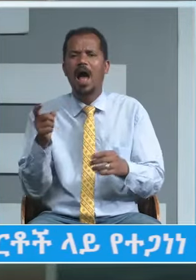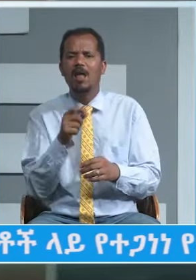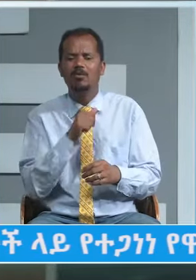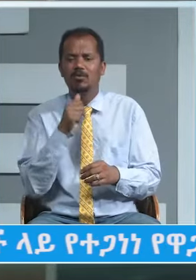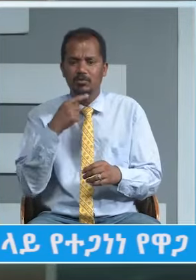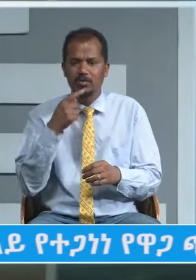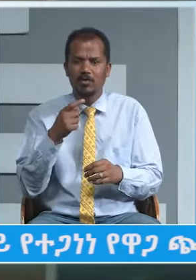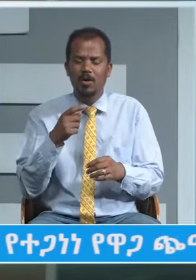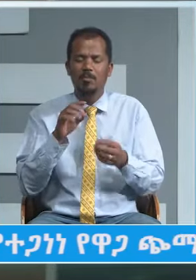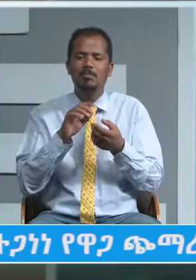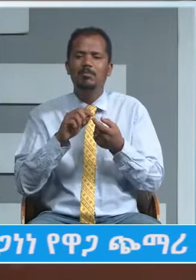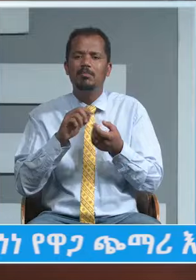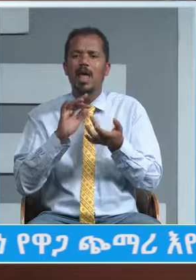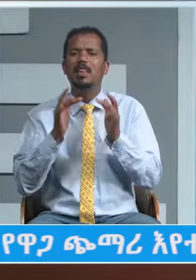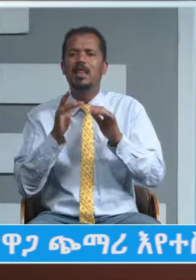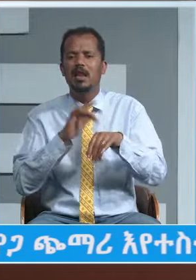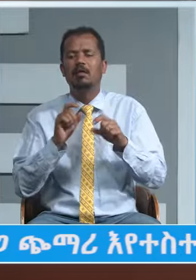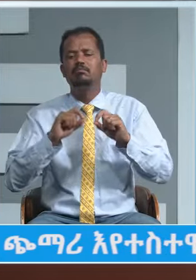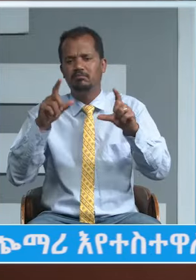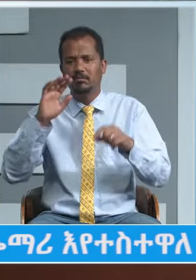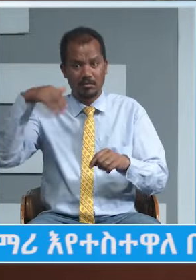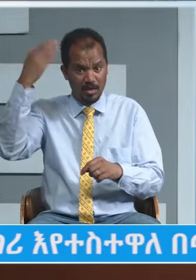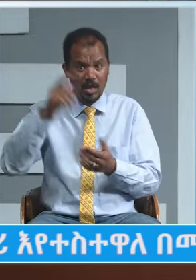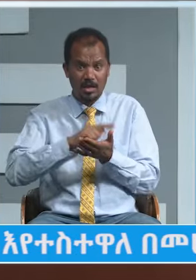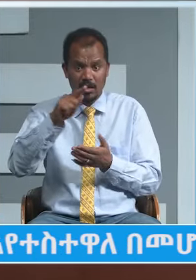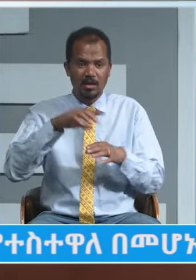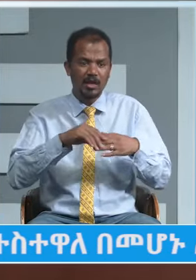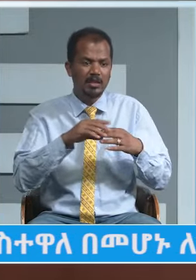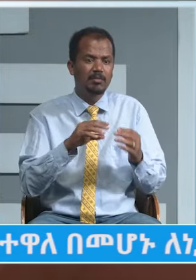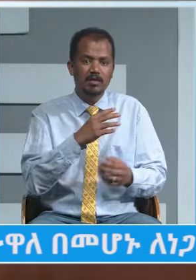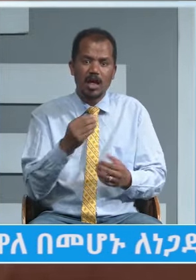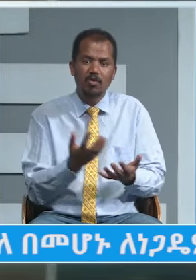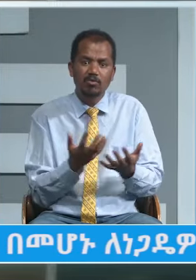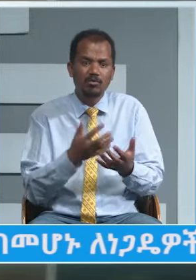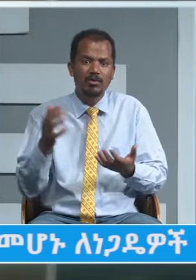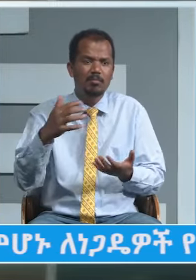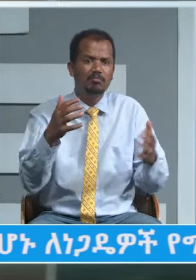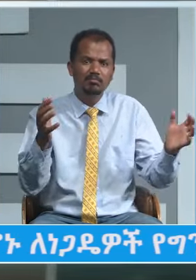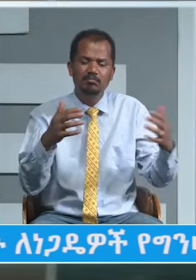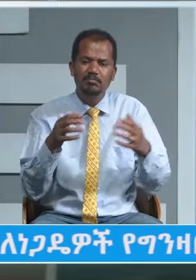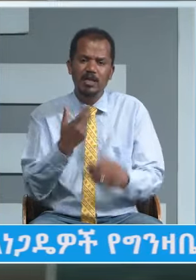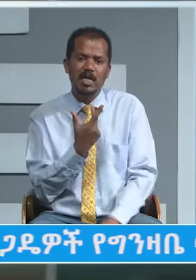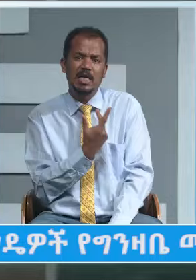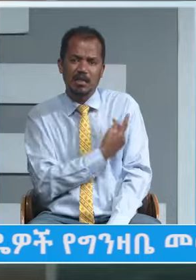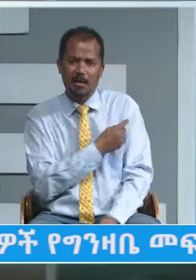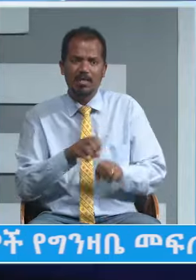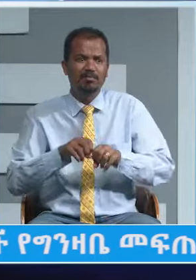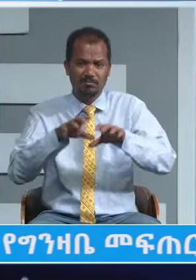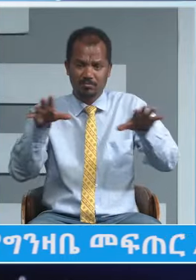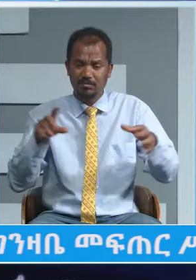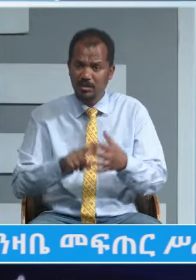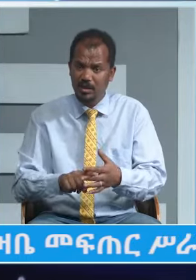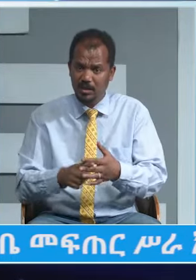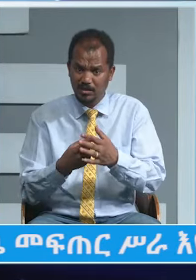ስኬታማ አንሆንም ሲሉ በኤክስ ገጻቸው ላይ አስፍረዋል። በመሆኑም በቀጣይ ሳምንት ገንዘብና ቁሳቁስ የማሰባሰብና ክትባት የማሰራጨት